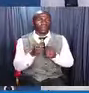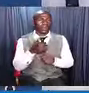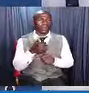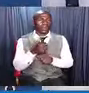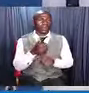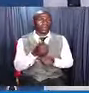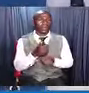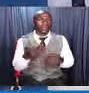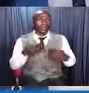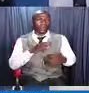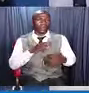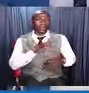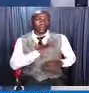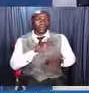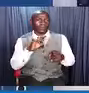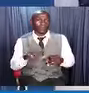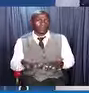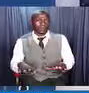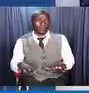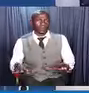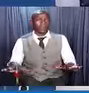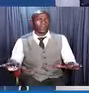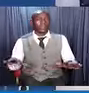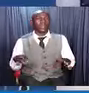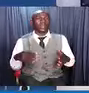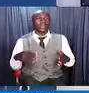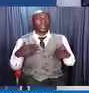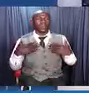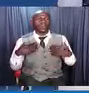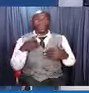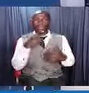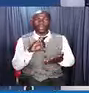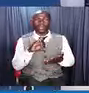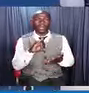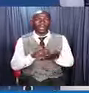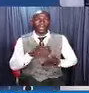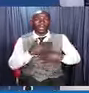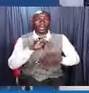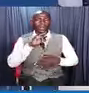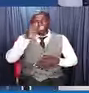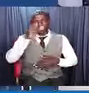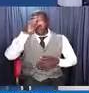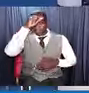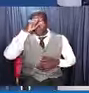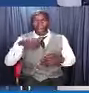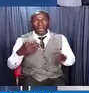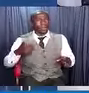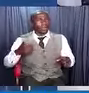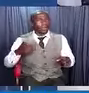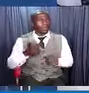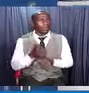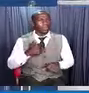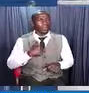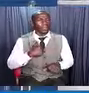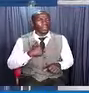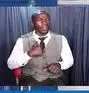insulted that you are a fool. Una tunda la kuachilia. You pardon. Hata watu waseme jirani yule ni mjinga. And they said that this neighbor is a fool. Mimi bila alivyotukana jirani yule. If he